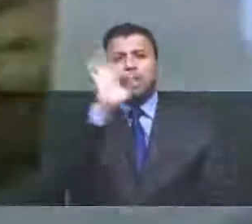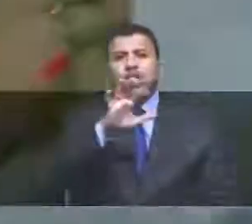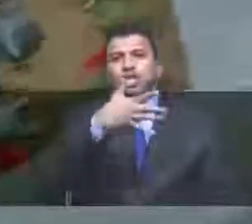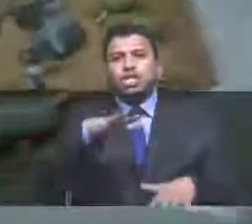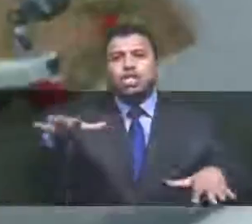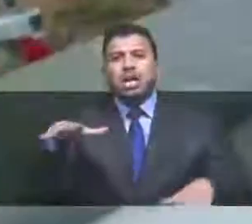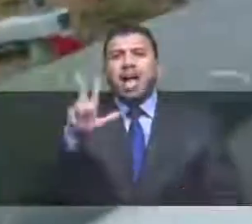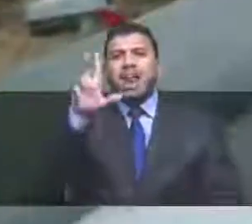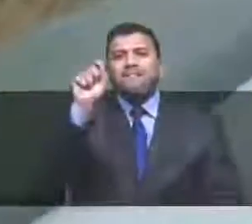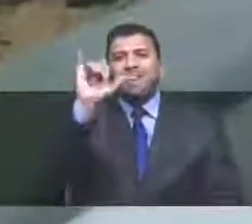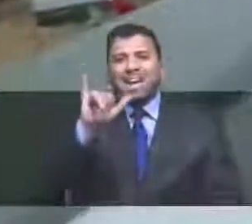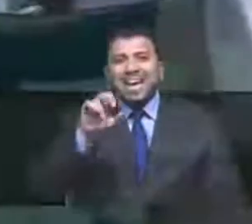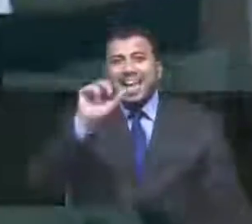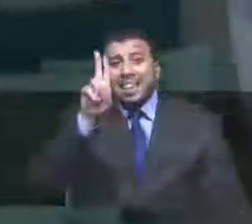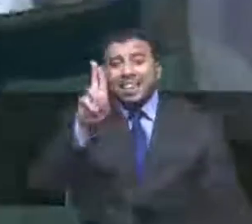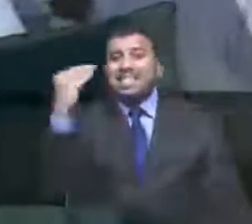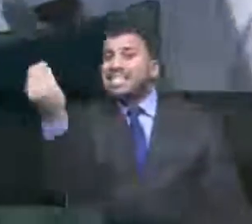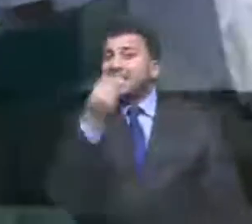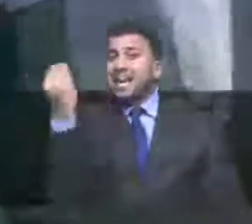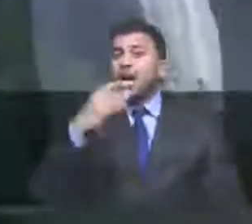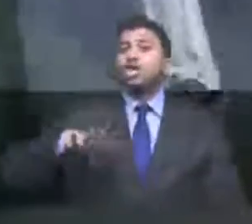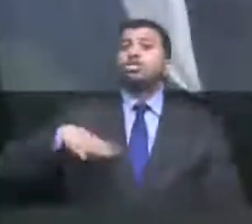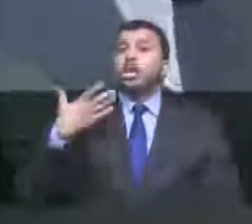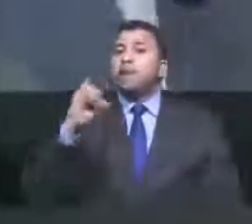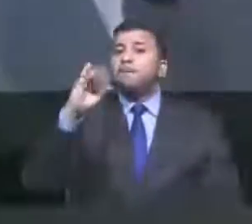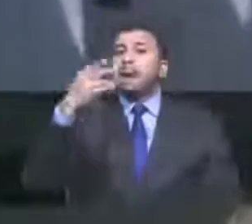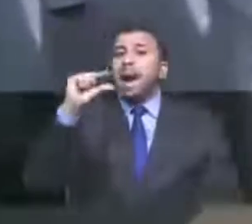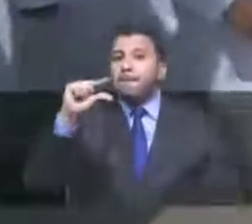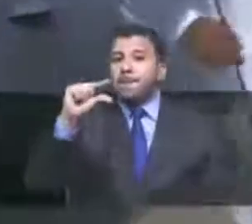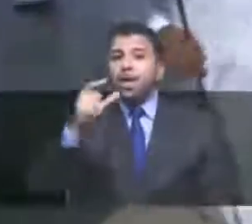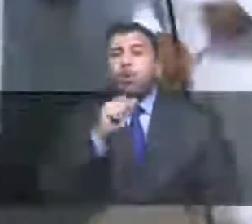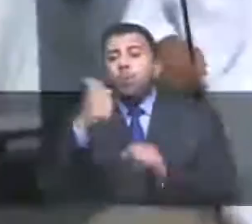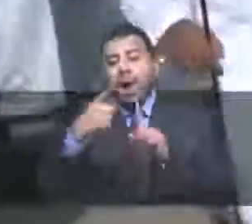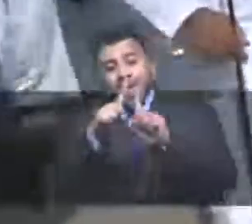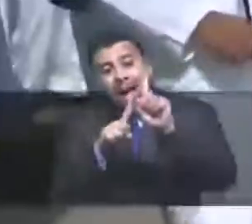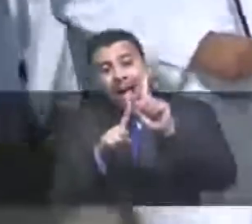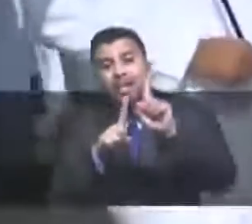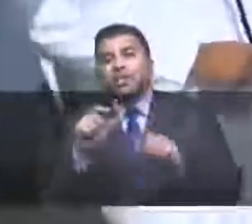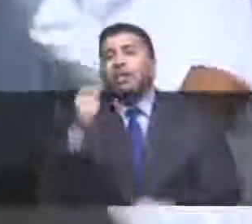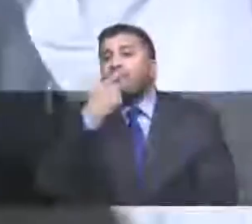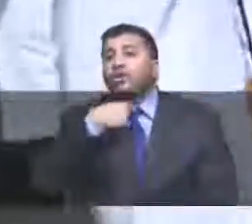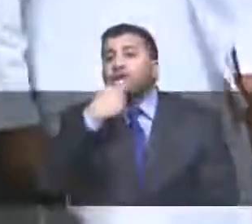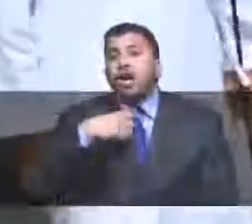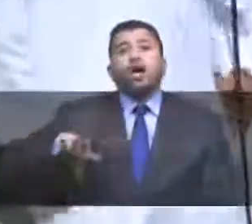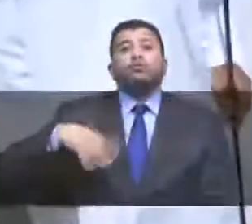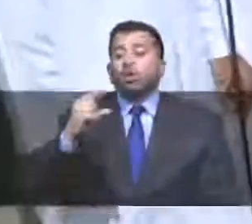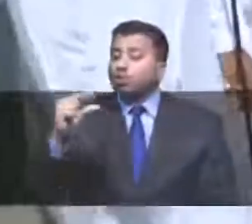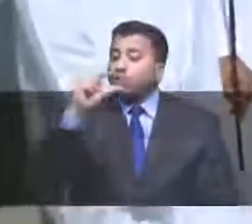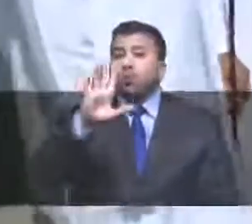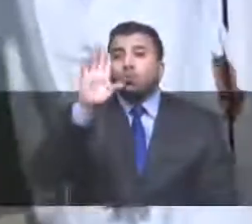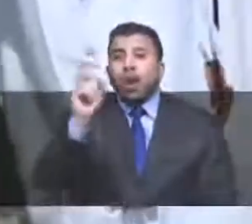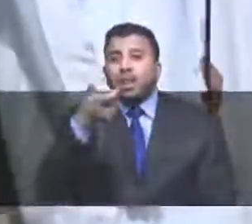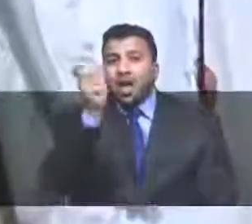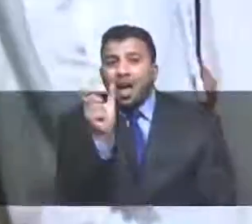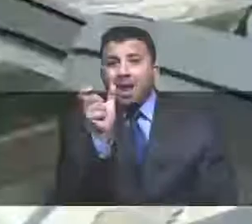منطقة الفقيت السياحية بحضور سمو الشيخ محمد بن حمد بن محمد الشرقي ولي عهد الفجيرة وسمو الشيخ الدكتور سلطان